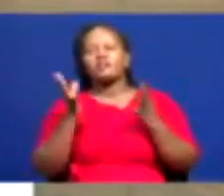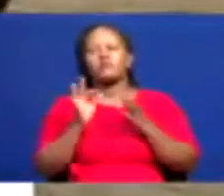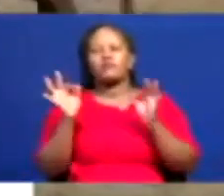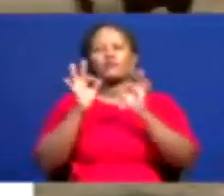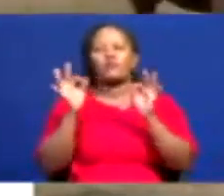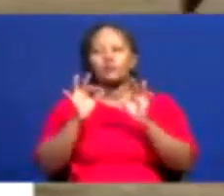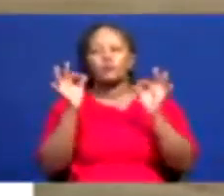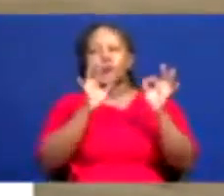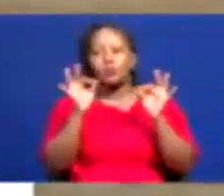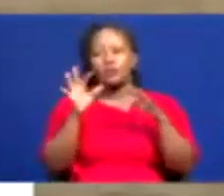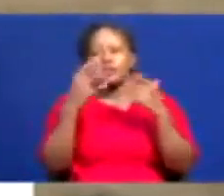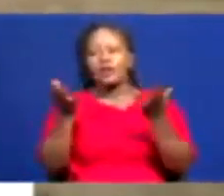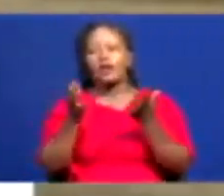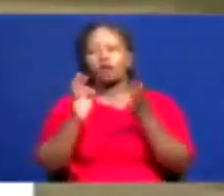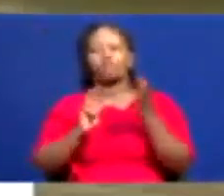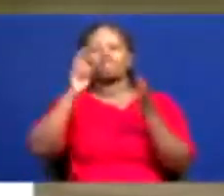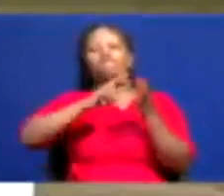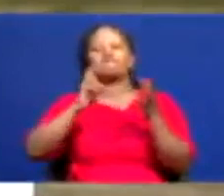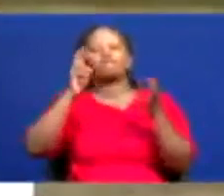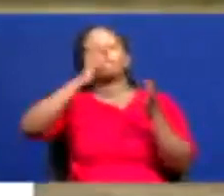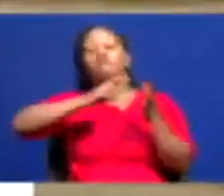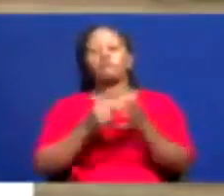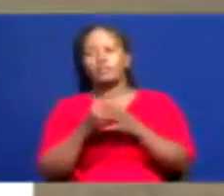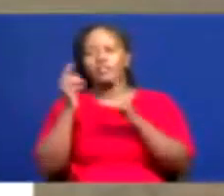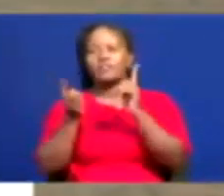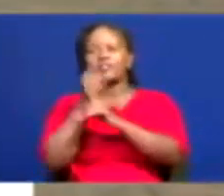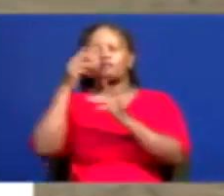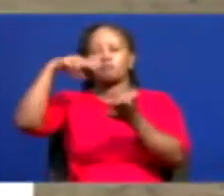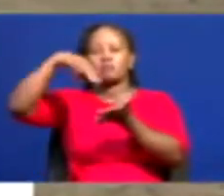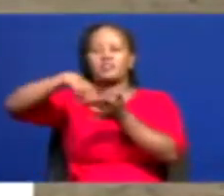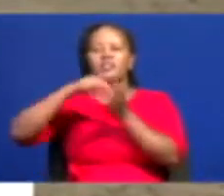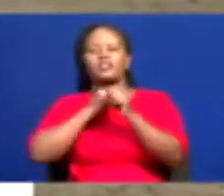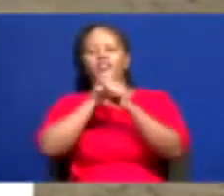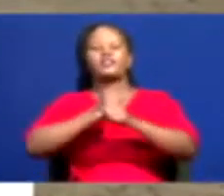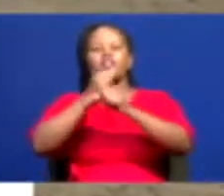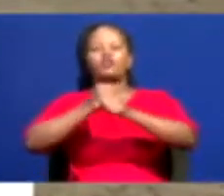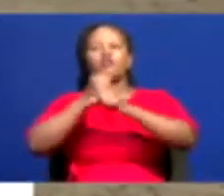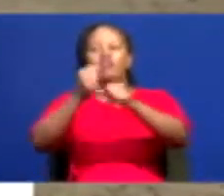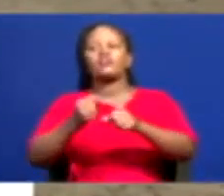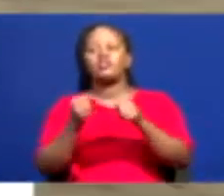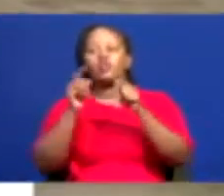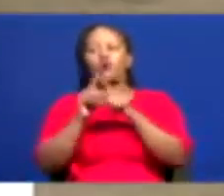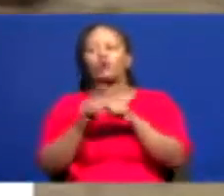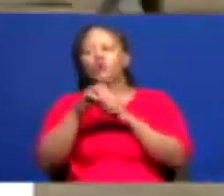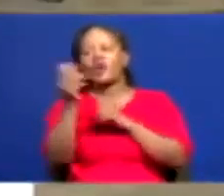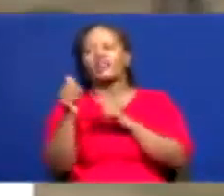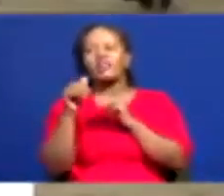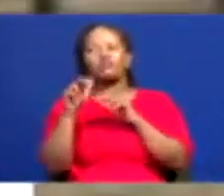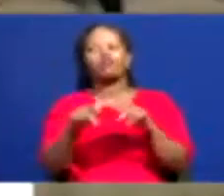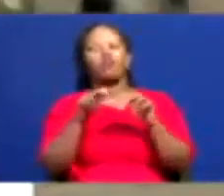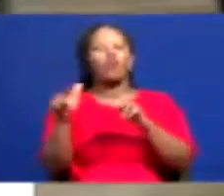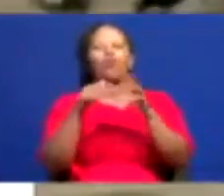kustaajabisha wa kupanda farasi. Kuanzia kusimama juu ya farasi, wakitembea kwa miguu na